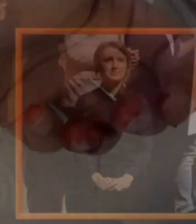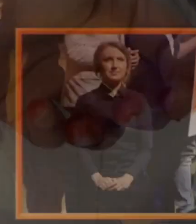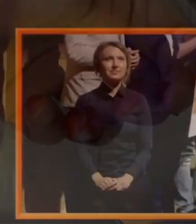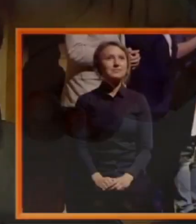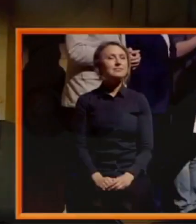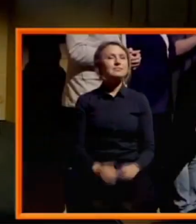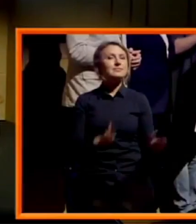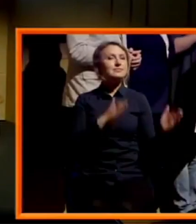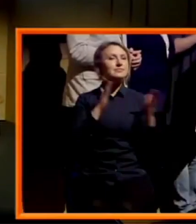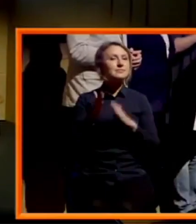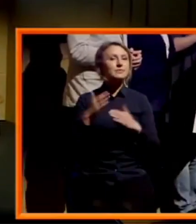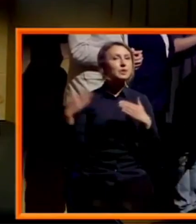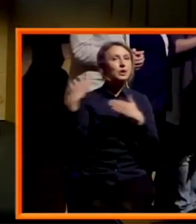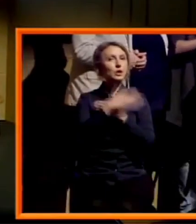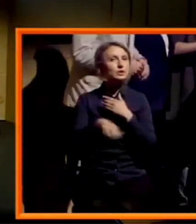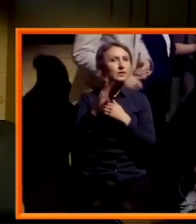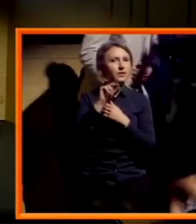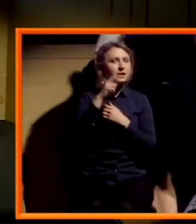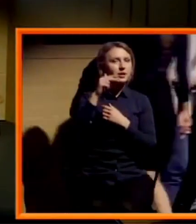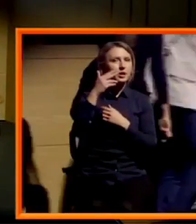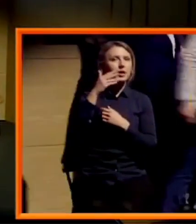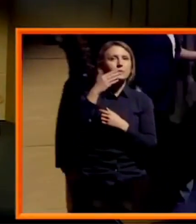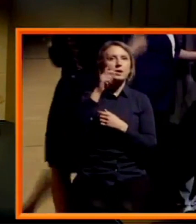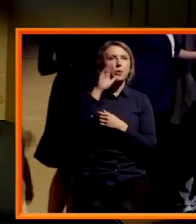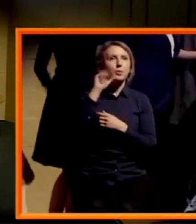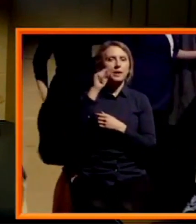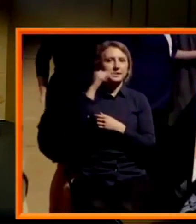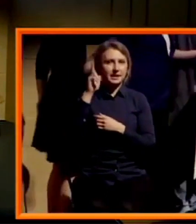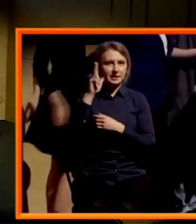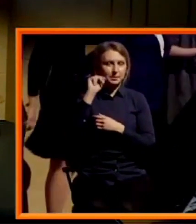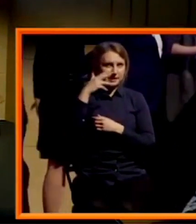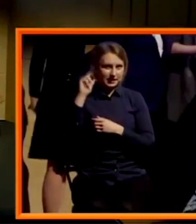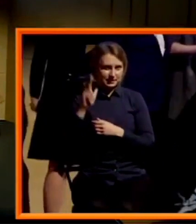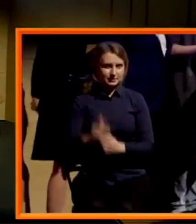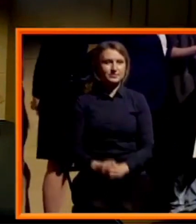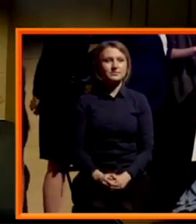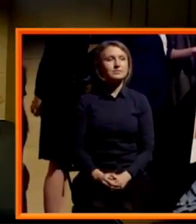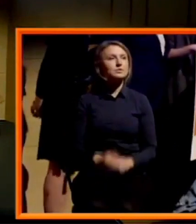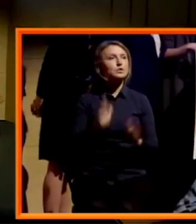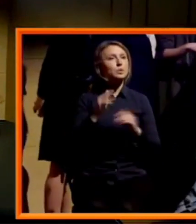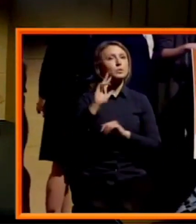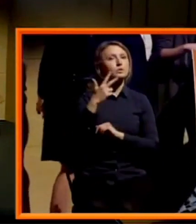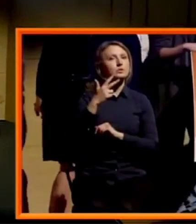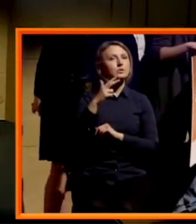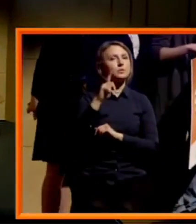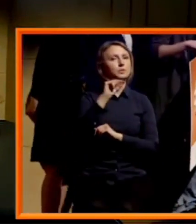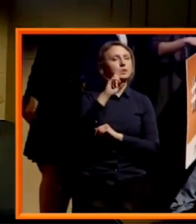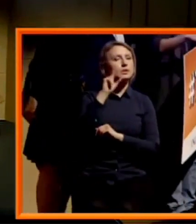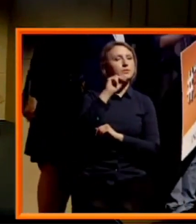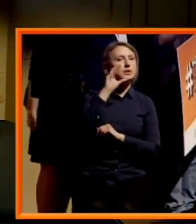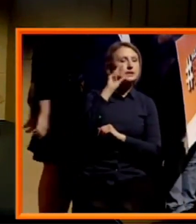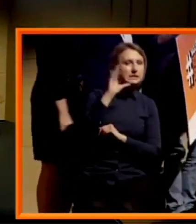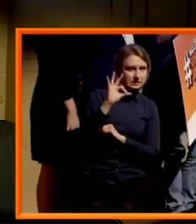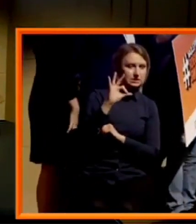I pora na ostatniego weterana Michała Bańkę z kanału Baniak Baniaka, który prowadził następujących twórców: Pink Kirin FX,